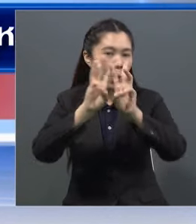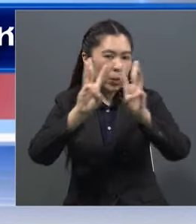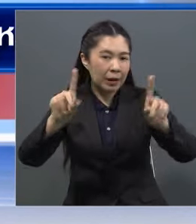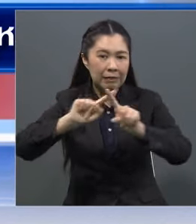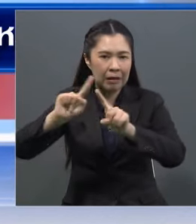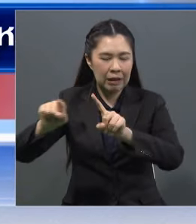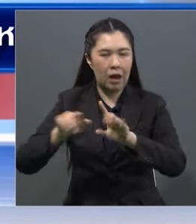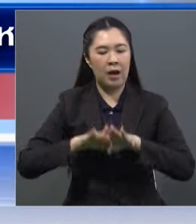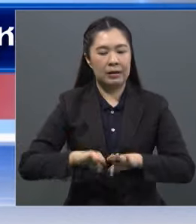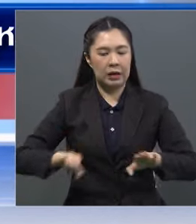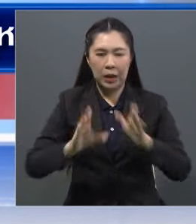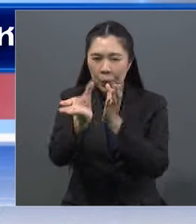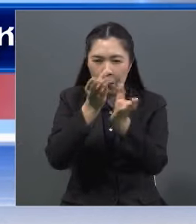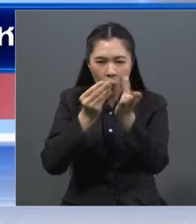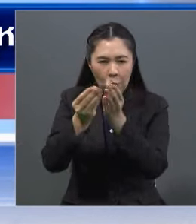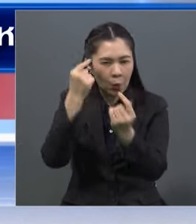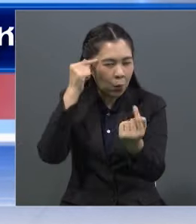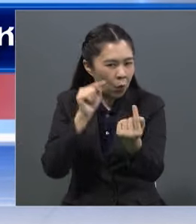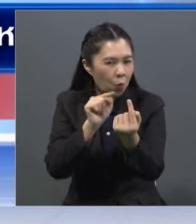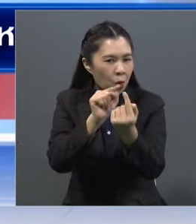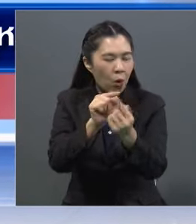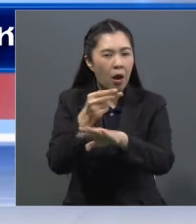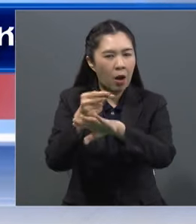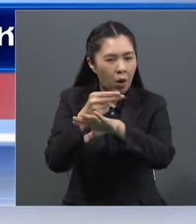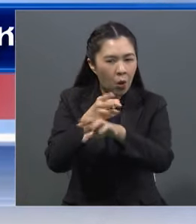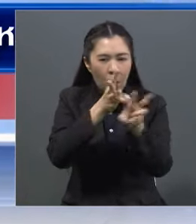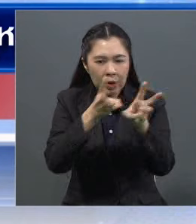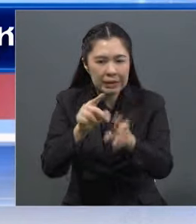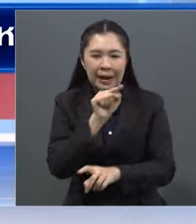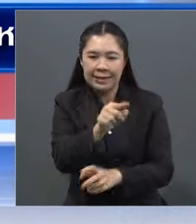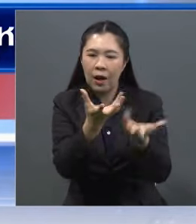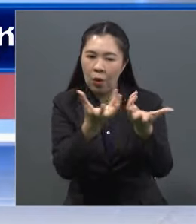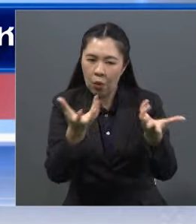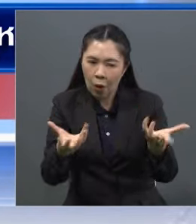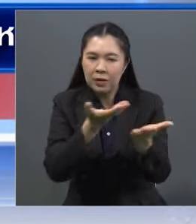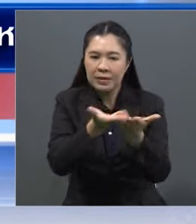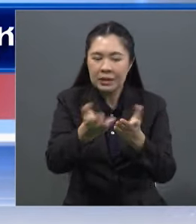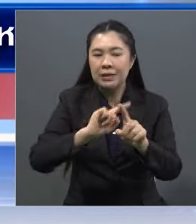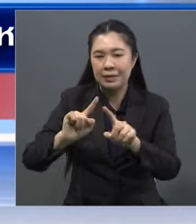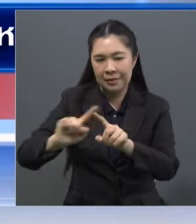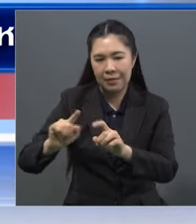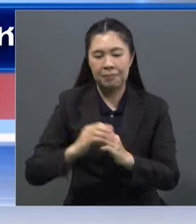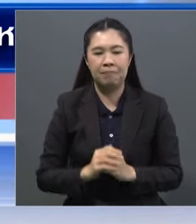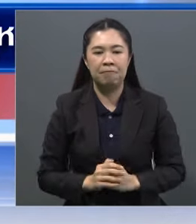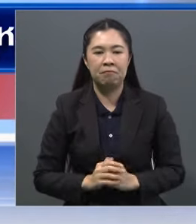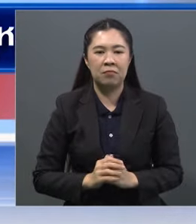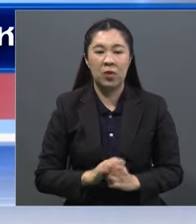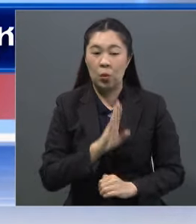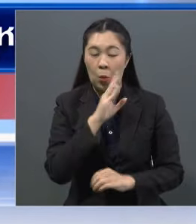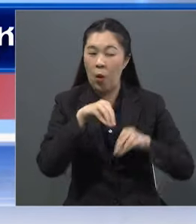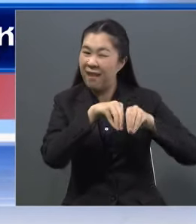าถึงไม่ว่าจะเป็นการดูรีวิวการใช้การสั่งซื้อนะคะก็คืออยู่ไกลแค่ไหนเนี่ยถ้